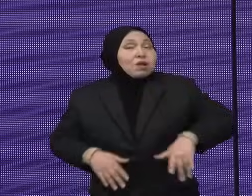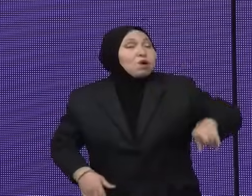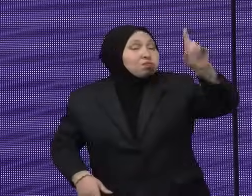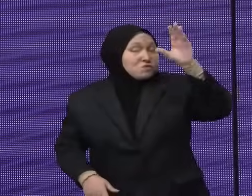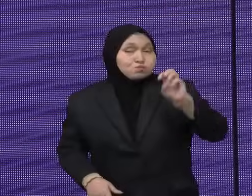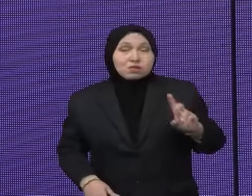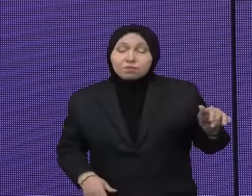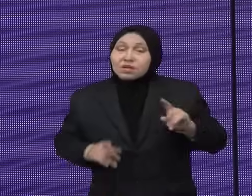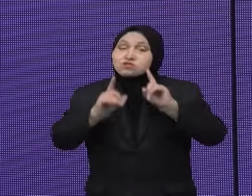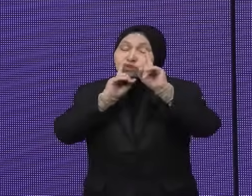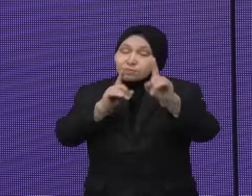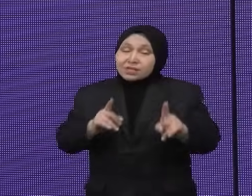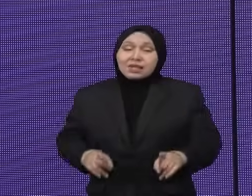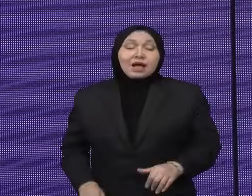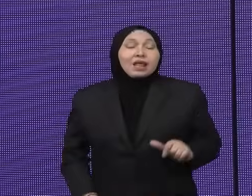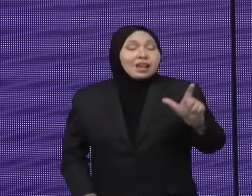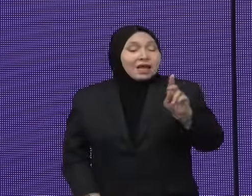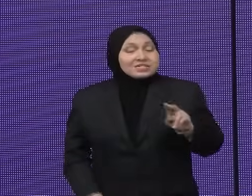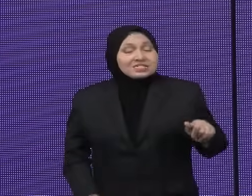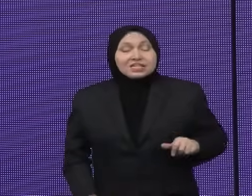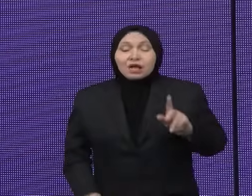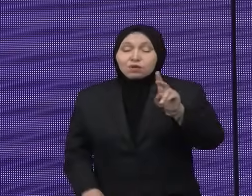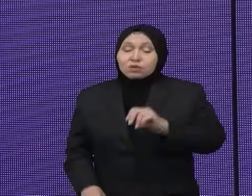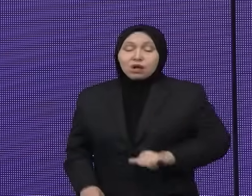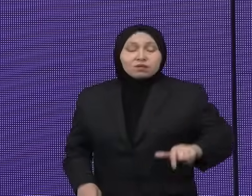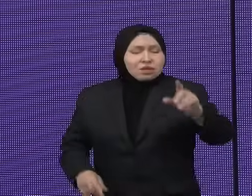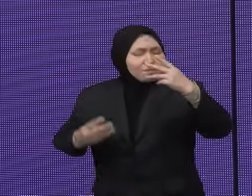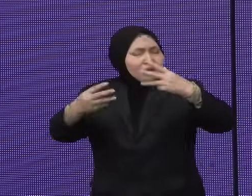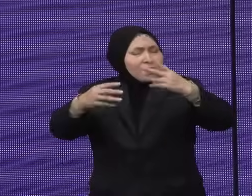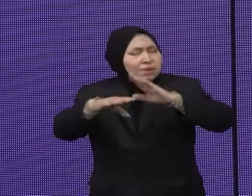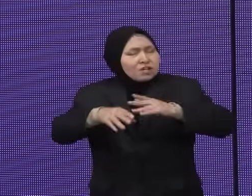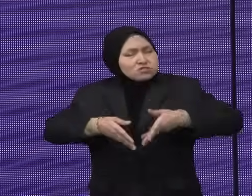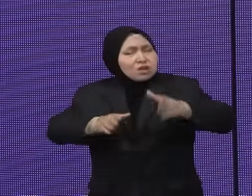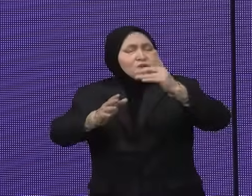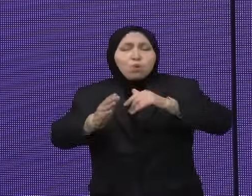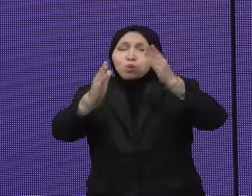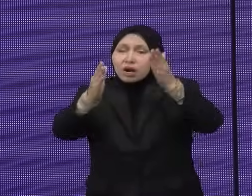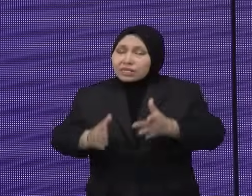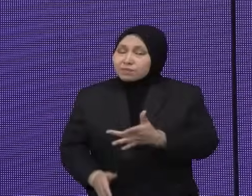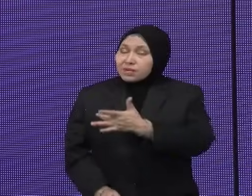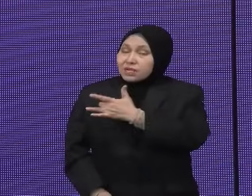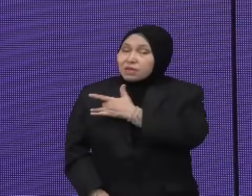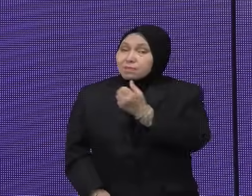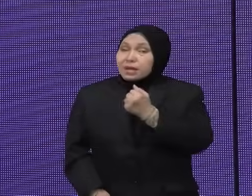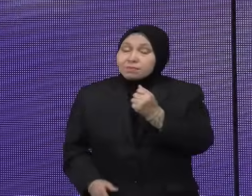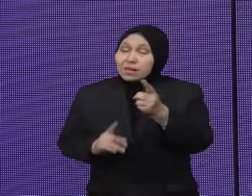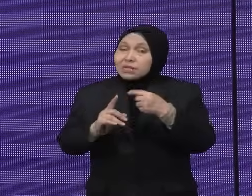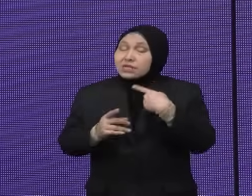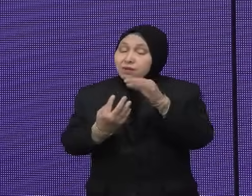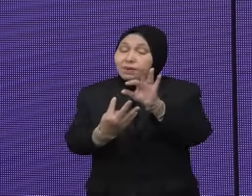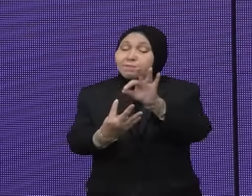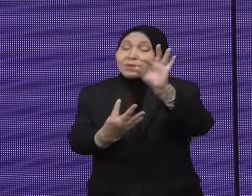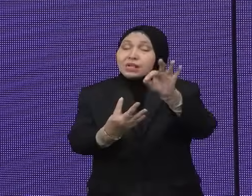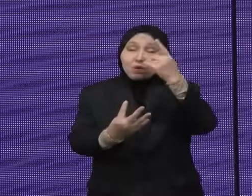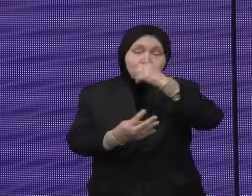taala? Jawapannya alladzina amanu yuqatiluna fi sabilillah, iaitu orang-orang beriman. Apabila kita memilih